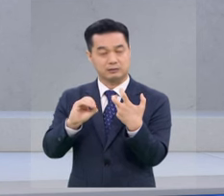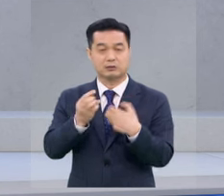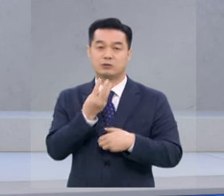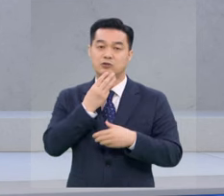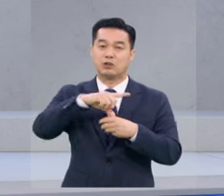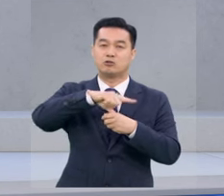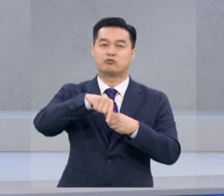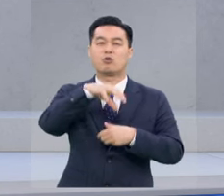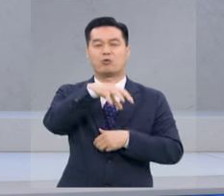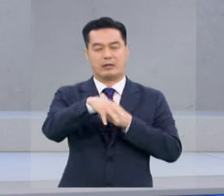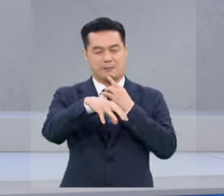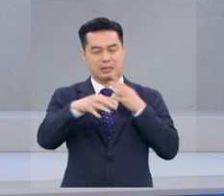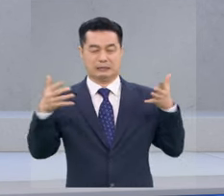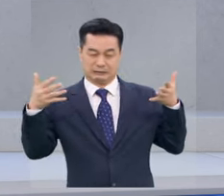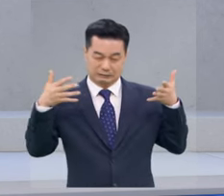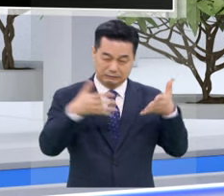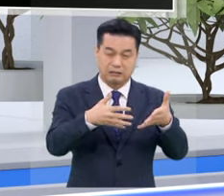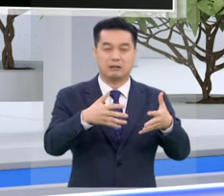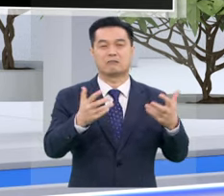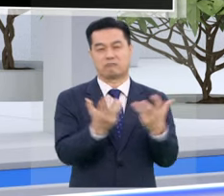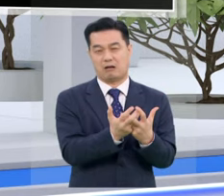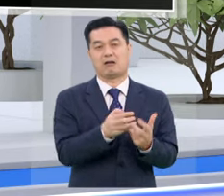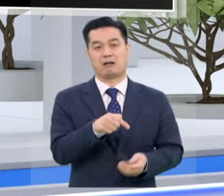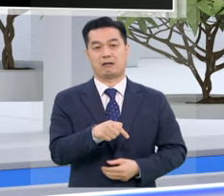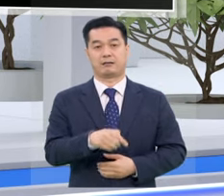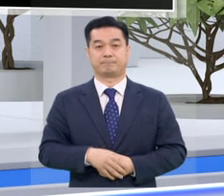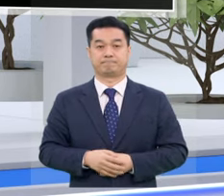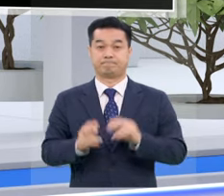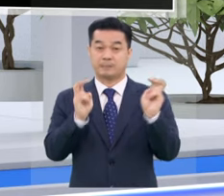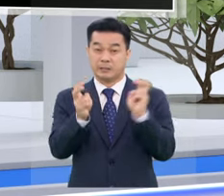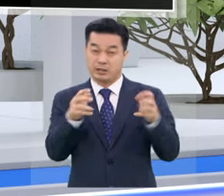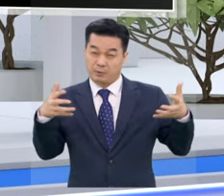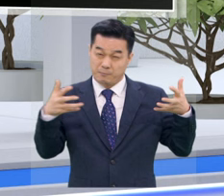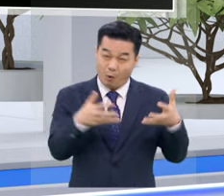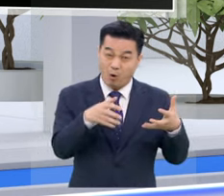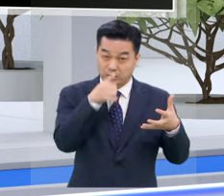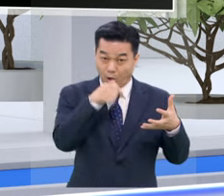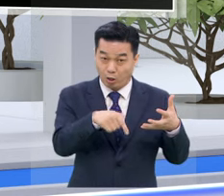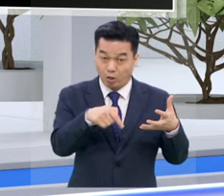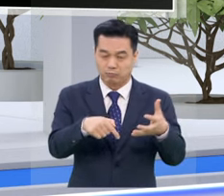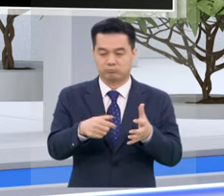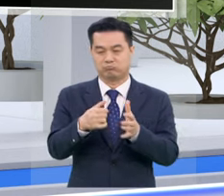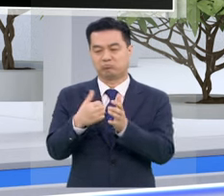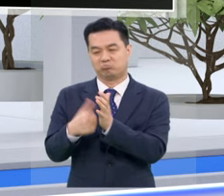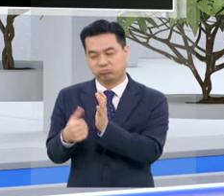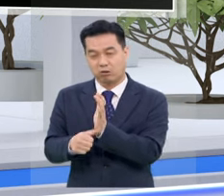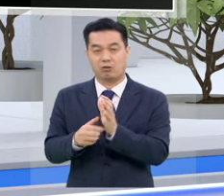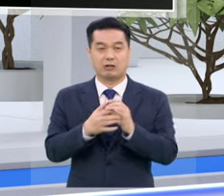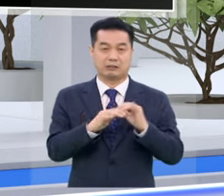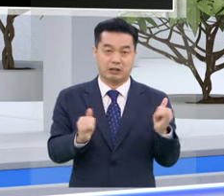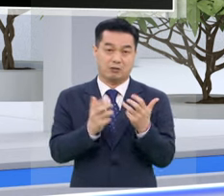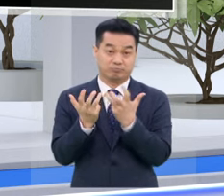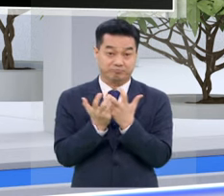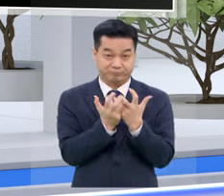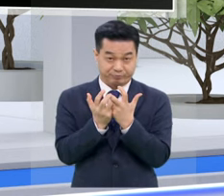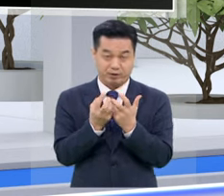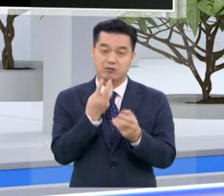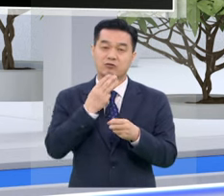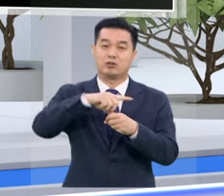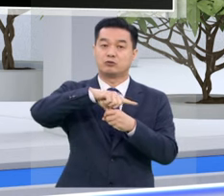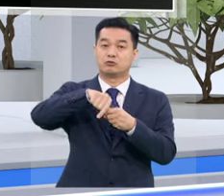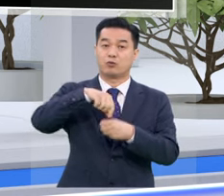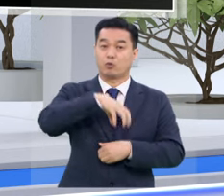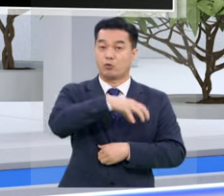수도권에 집중해 있습니다 기업의 집중은 상대적으로 물적 인적 자원이 풍부한 수도권을